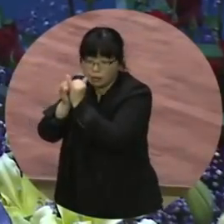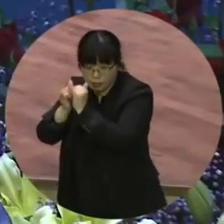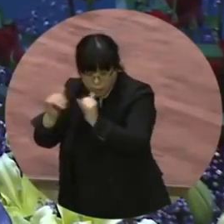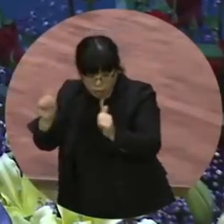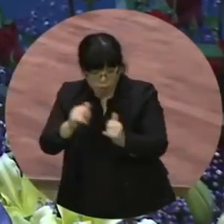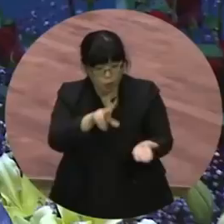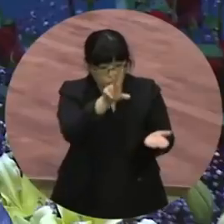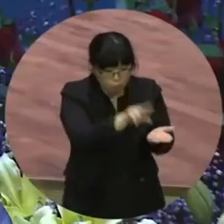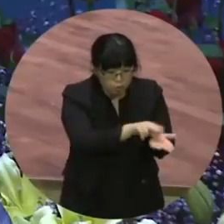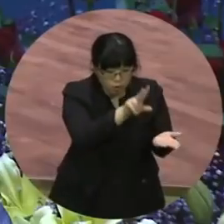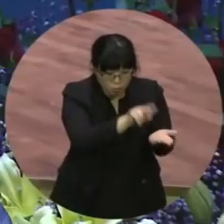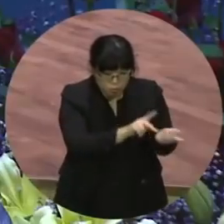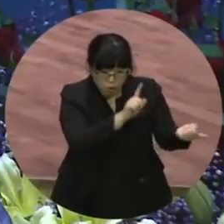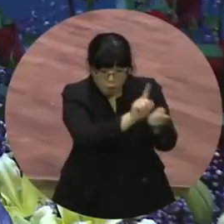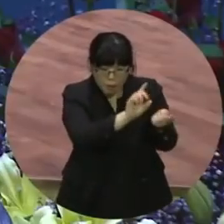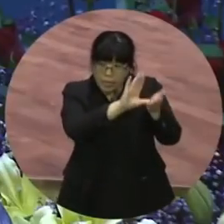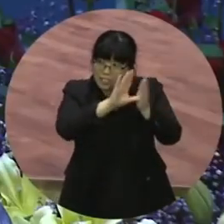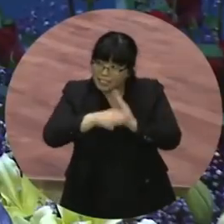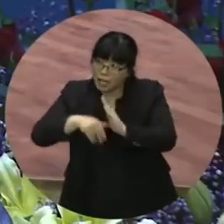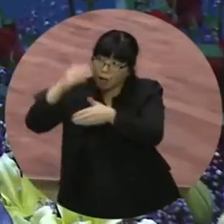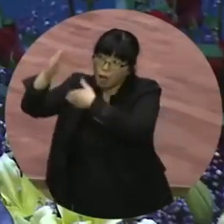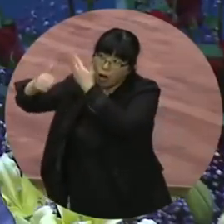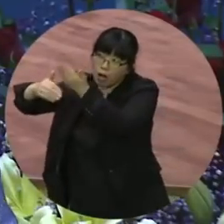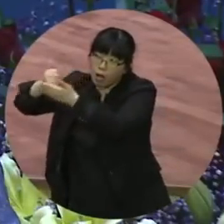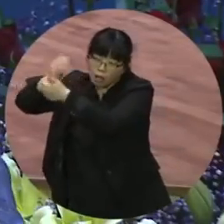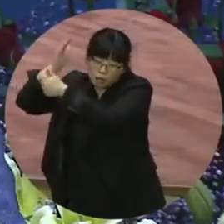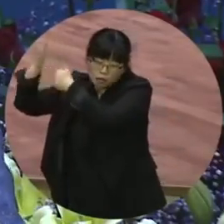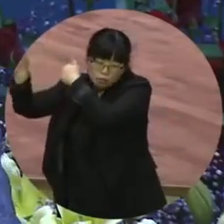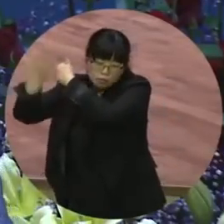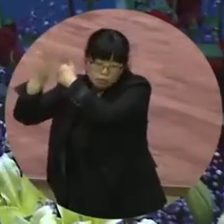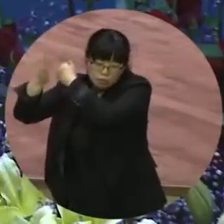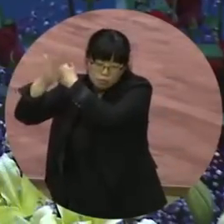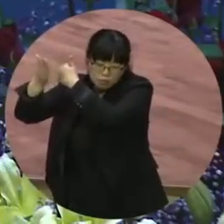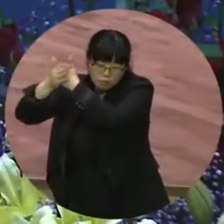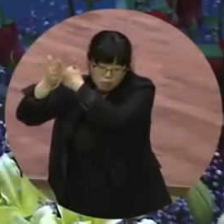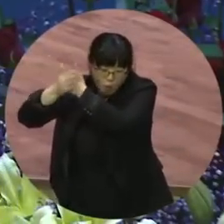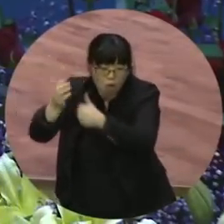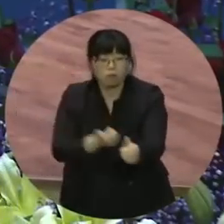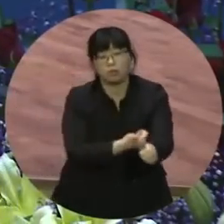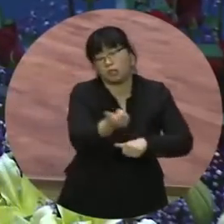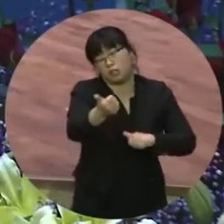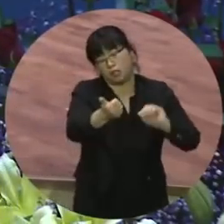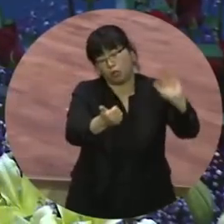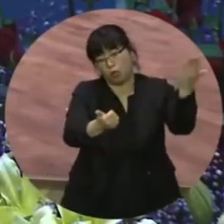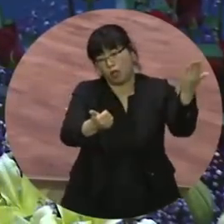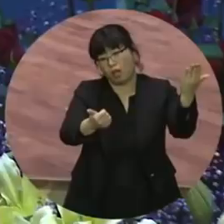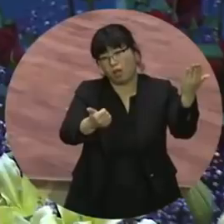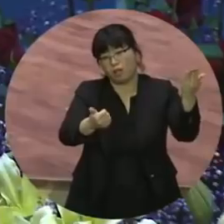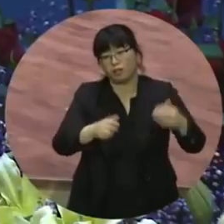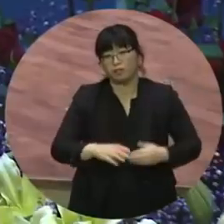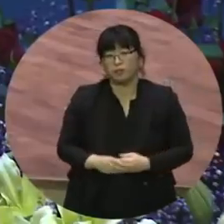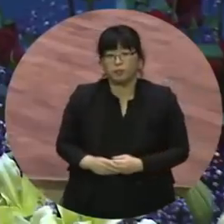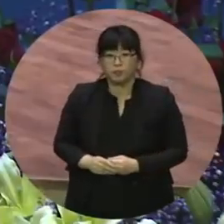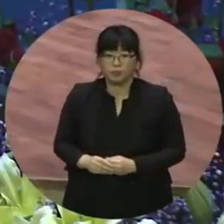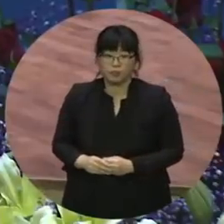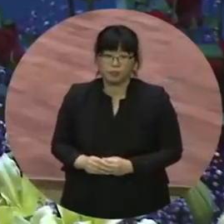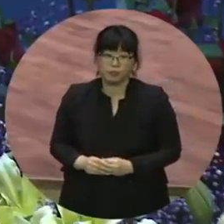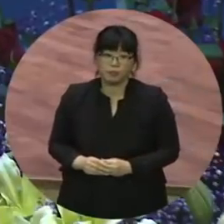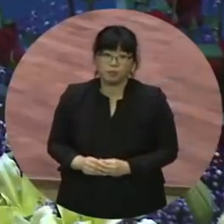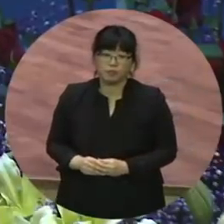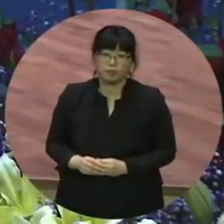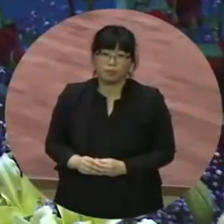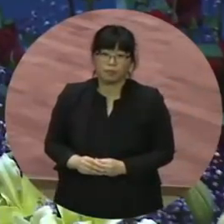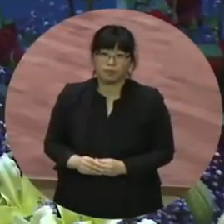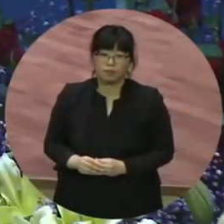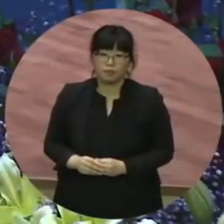모습을 보여준 것이다. 아브라함이 그랬다. 하나님께서 완전히 하나님께 완전히 속해 있다는